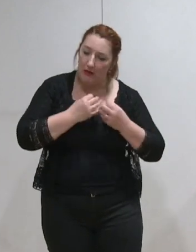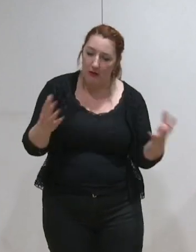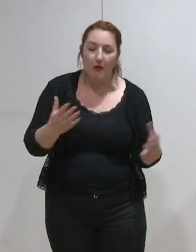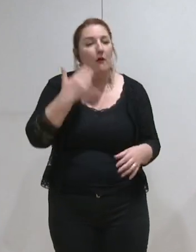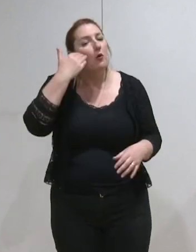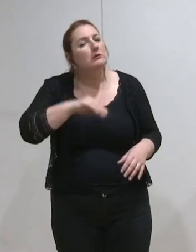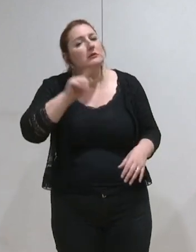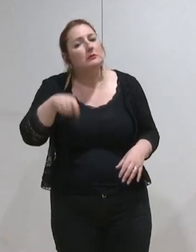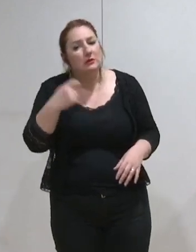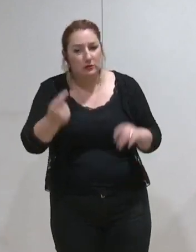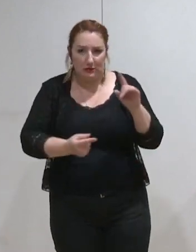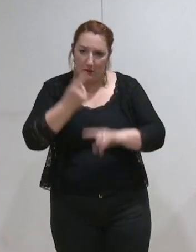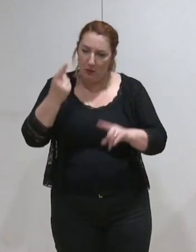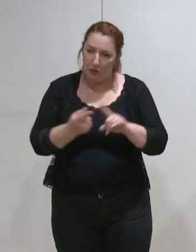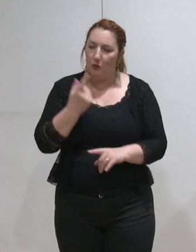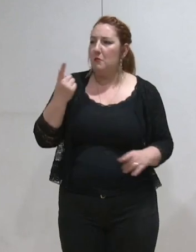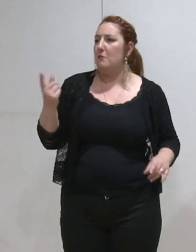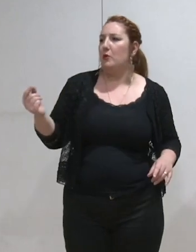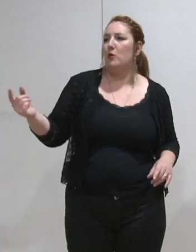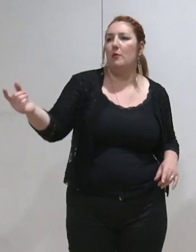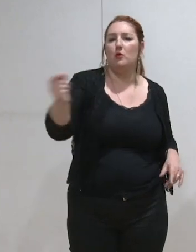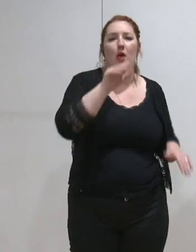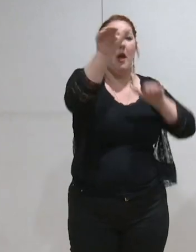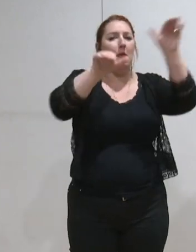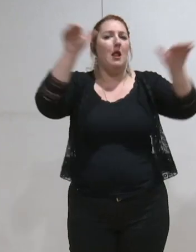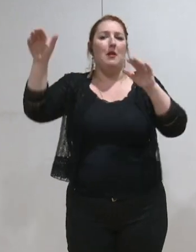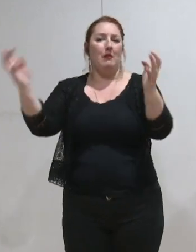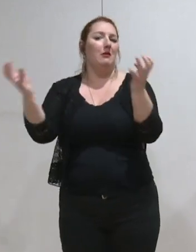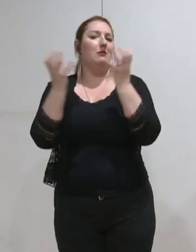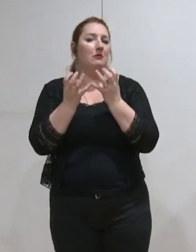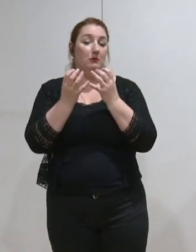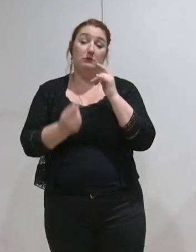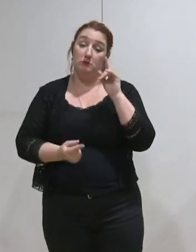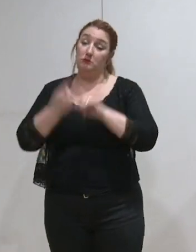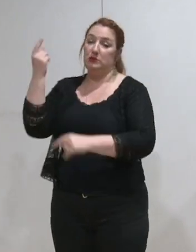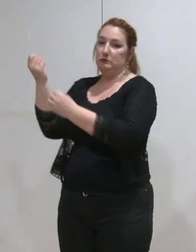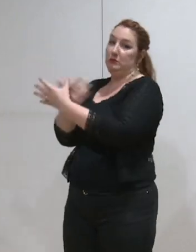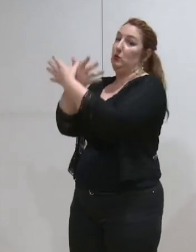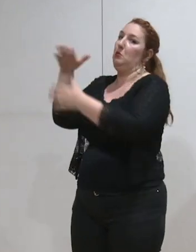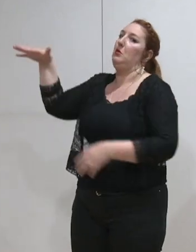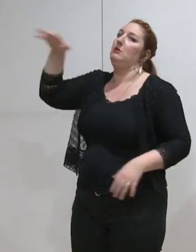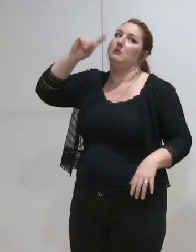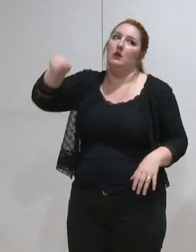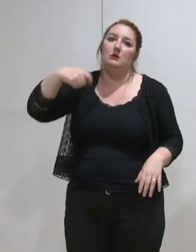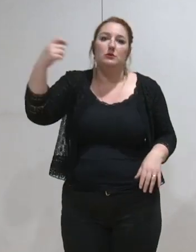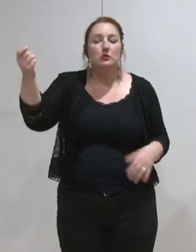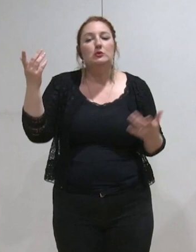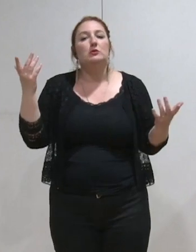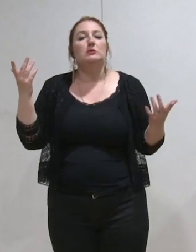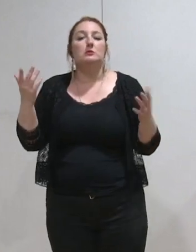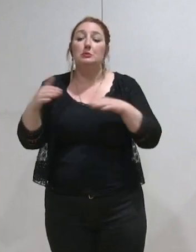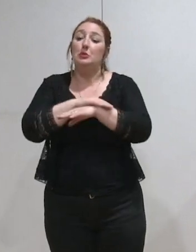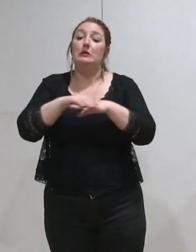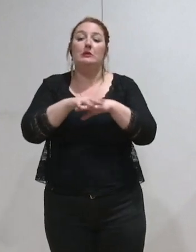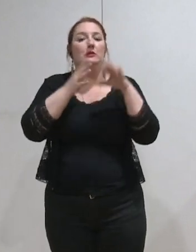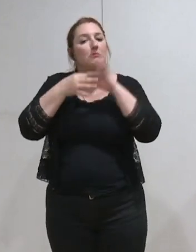demandera une mobilisation de tous les partenaires et d'abord de l'échelon métropolitain cela va s'en dire c'est une politique qui doit